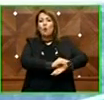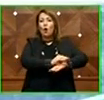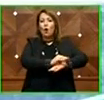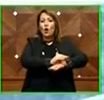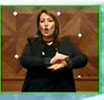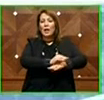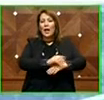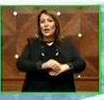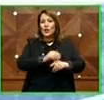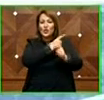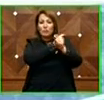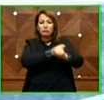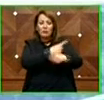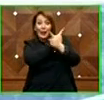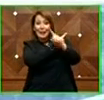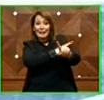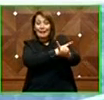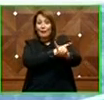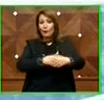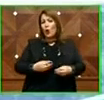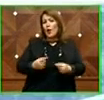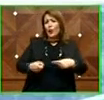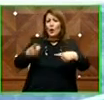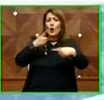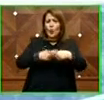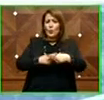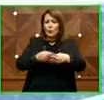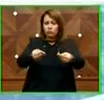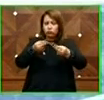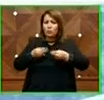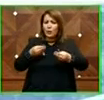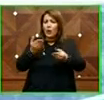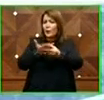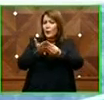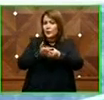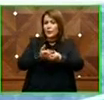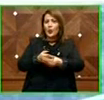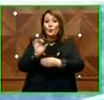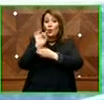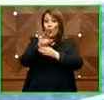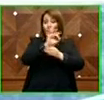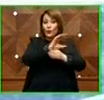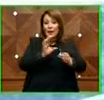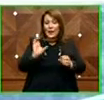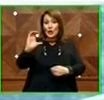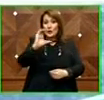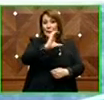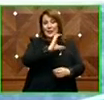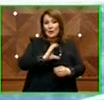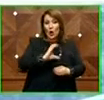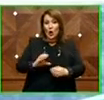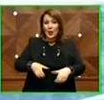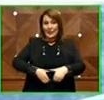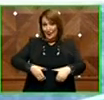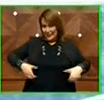الامن حول المكاتب، ثم تلقي المحاضر باش يرسلوها اللجان